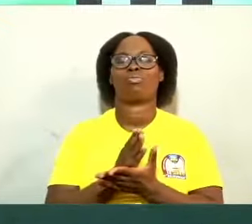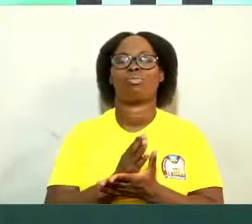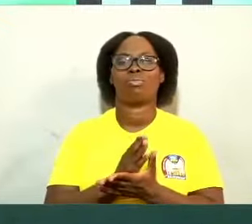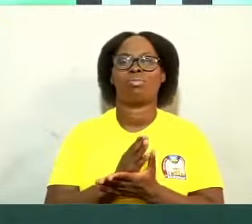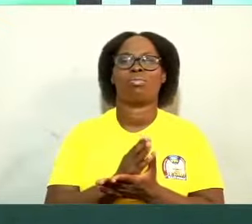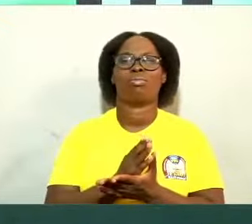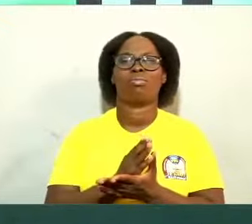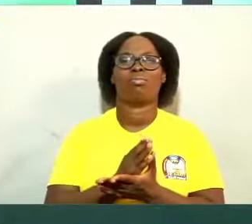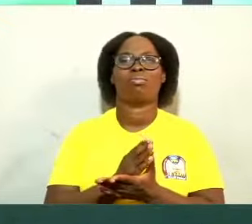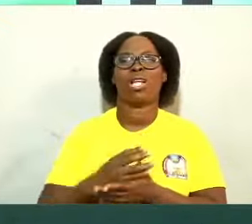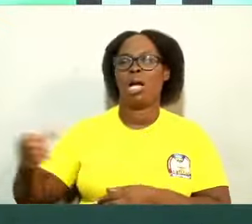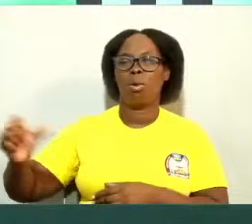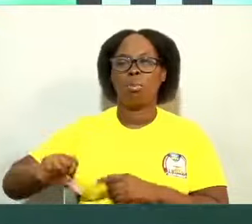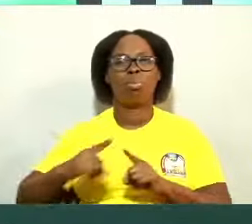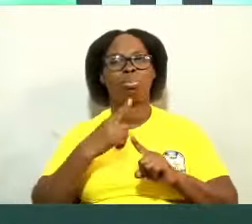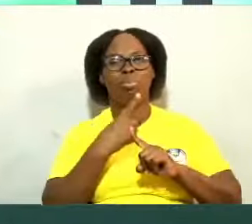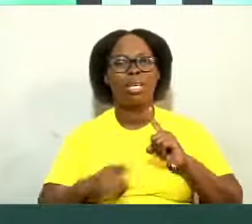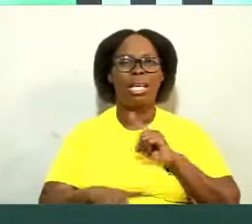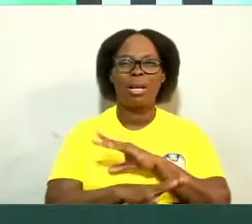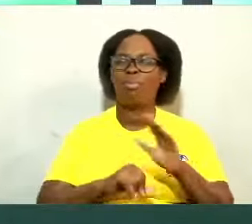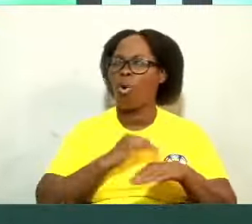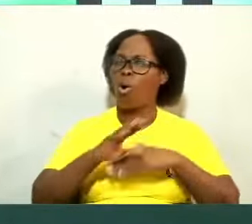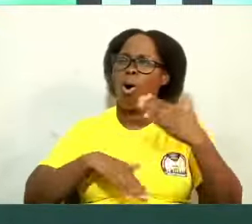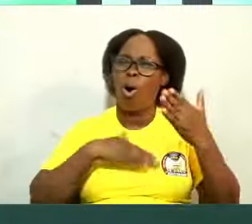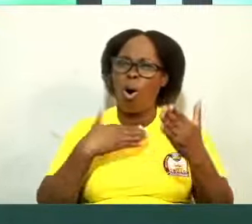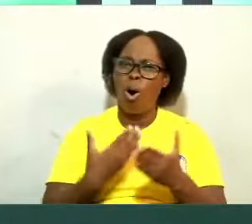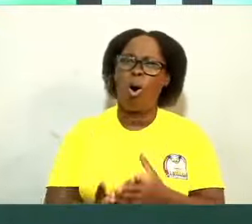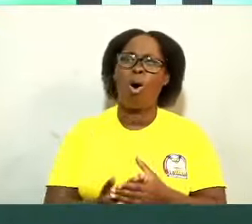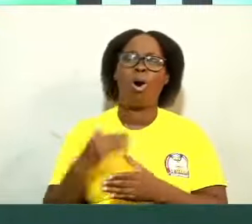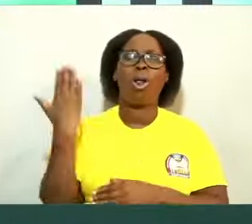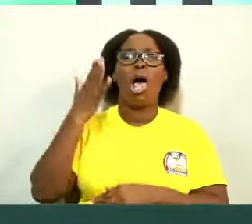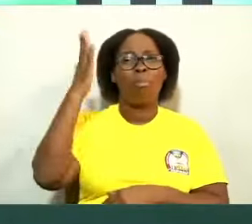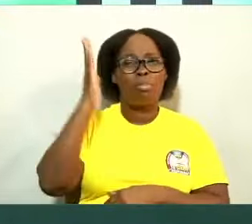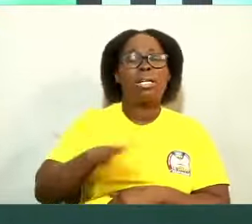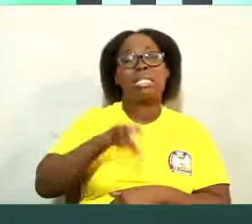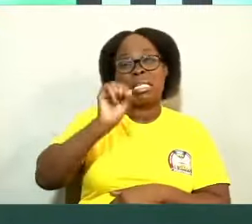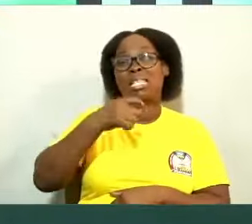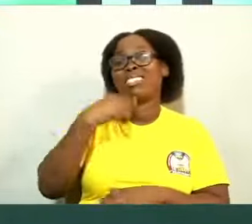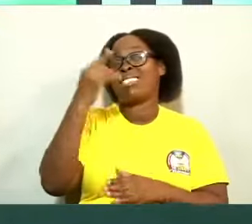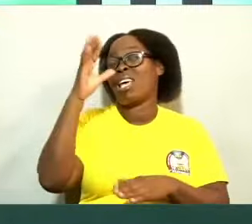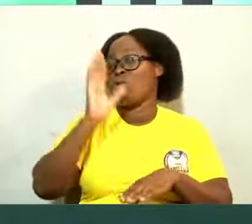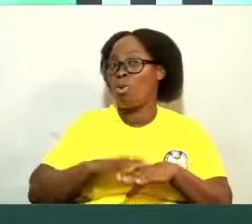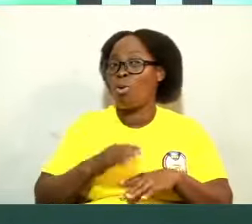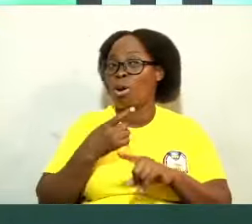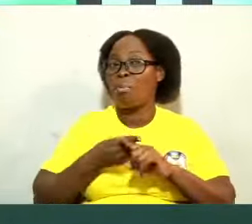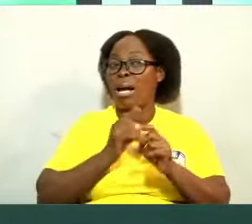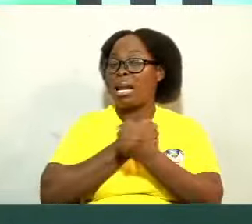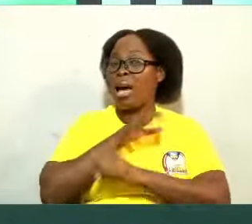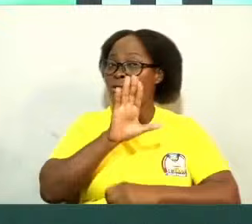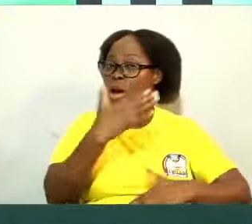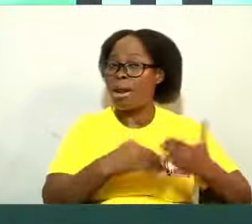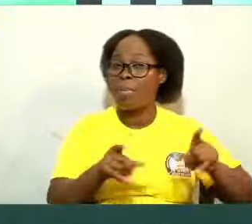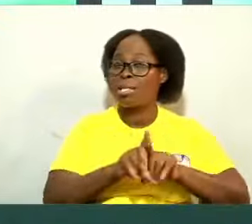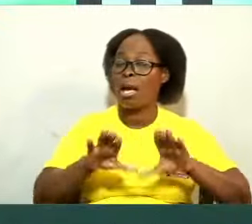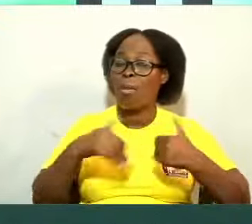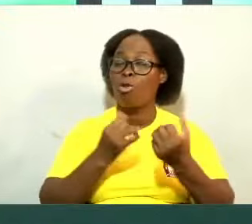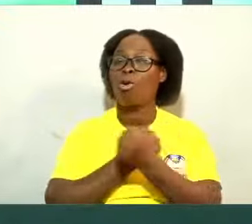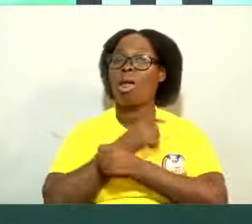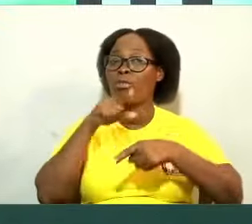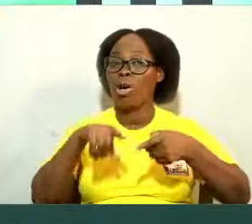Usiuwe, usizini, anasema hizo zote. Mhubiri umesema vyema, ni mpende jirani yako kama